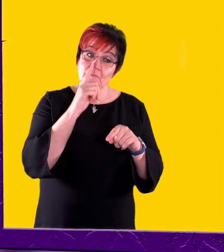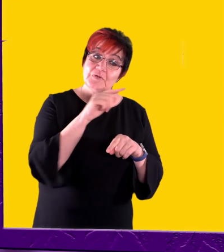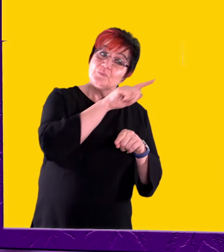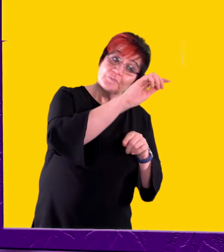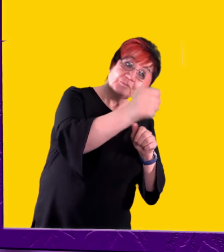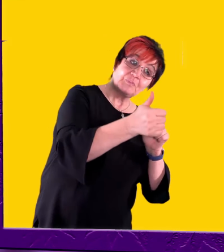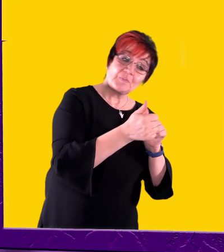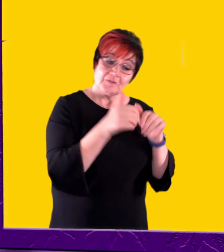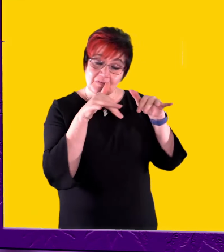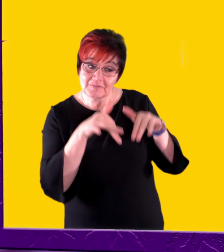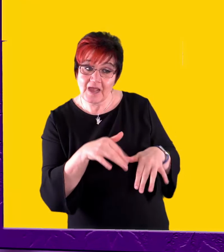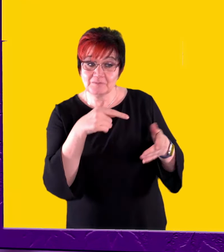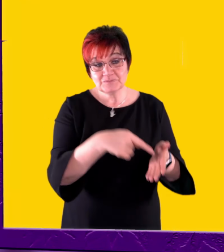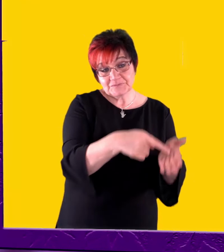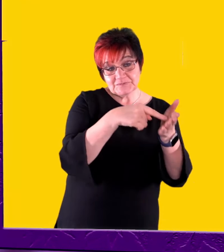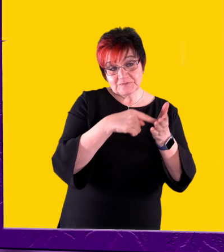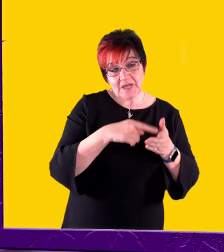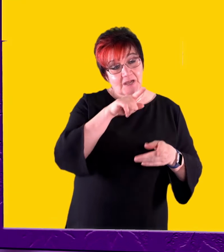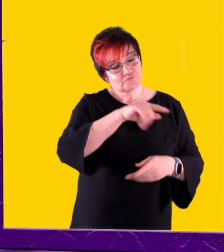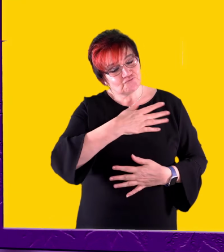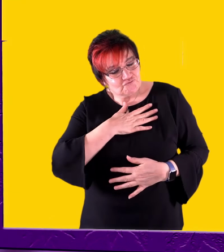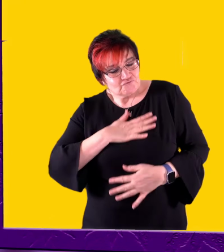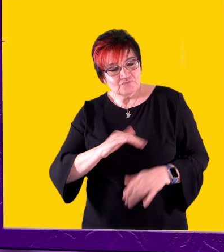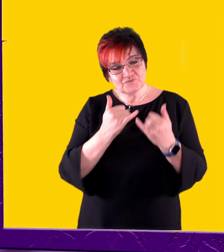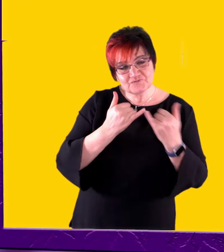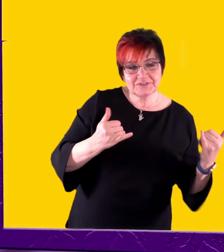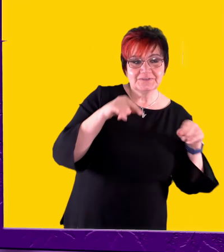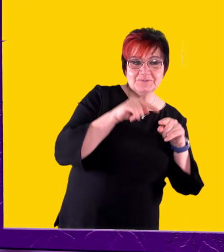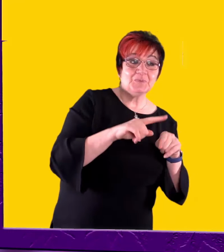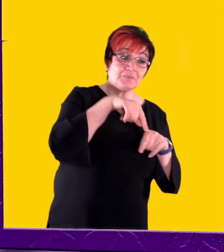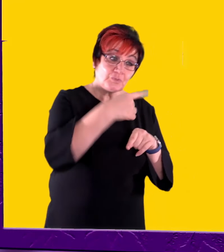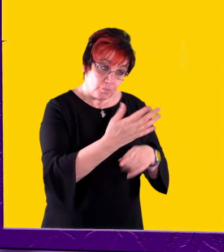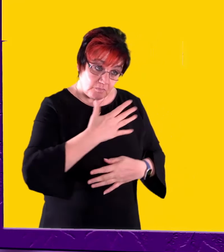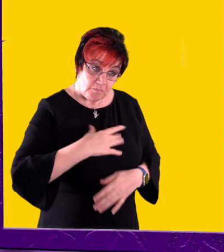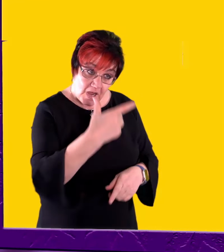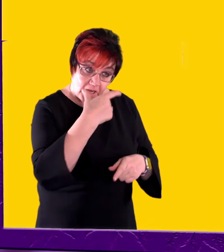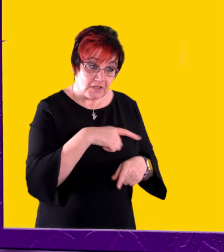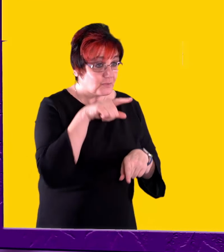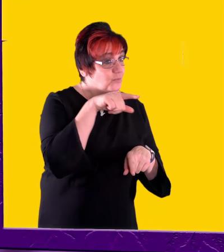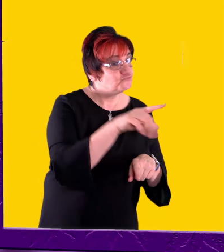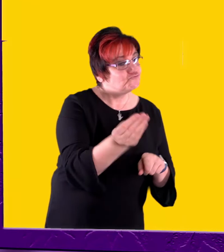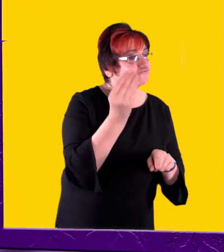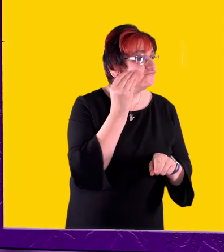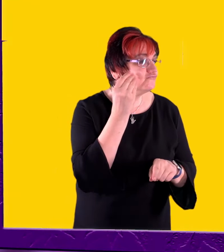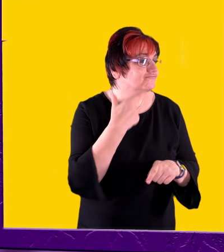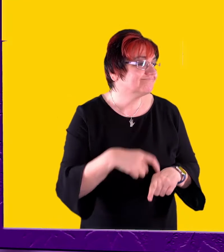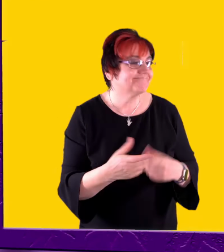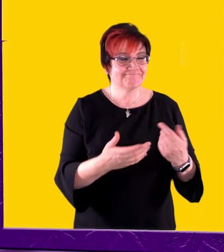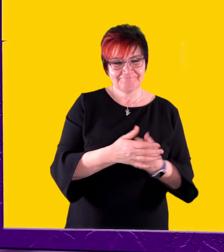Zeig mir, wenn du bei mir bist, wie dir so zumute ist. Und wenn du mich gerne hast, gib mir nen Kuss.